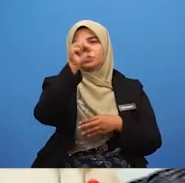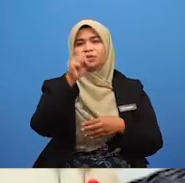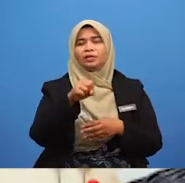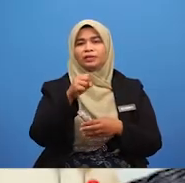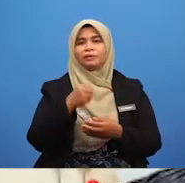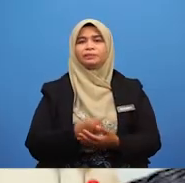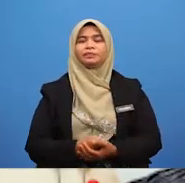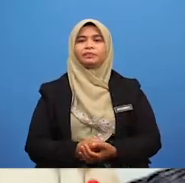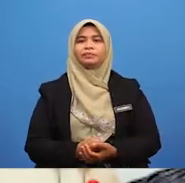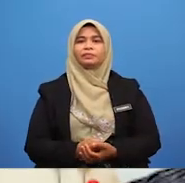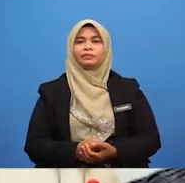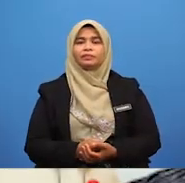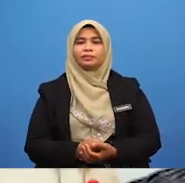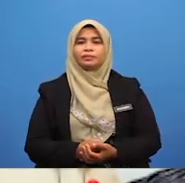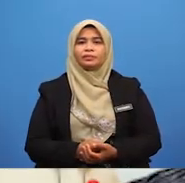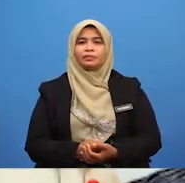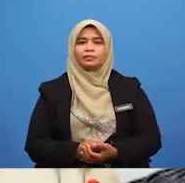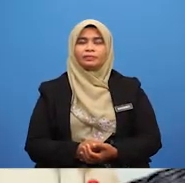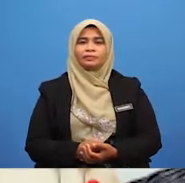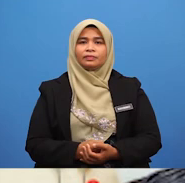Okey, soalan yang pertama.